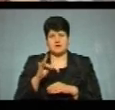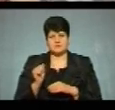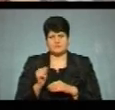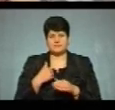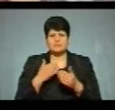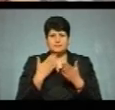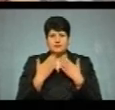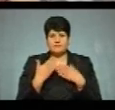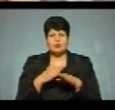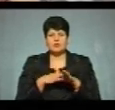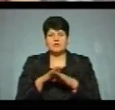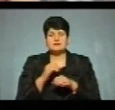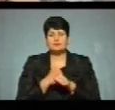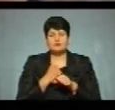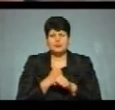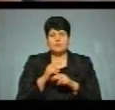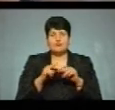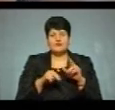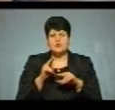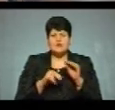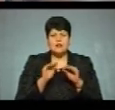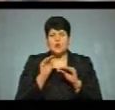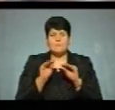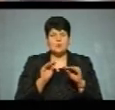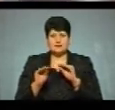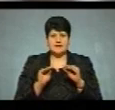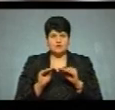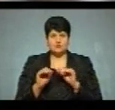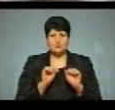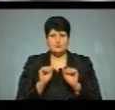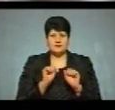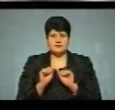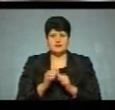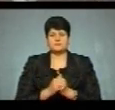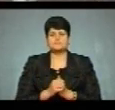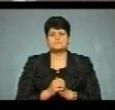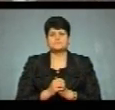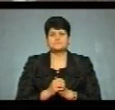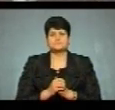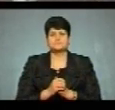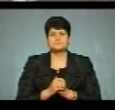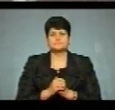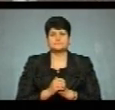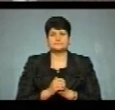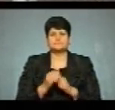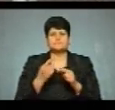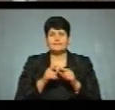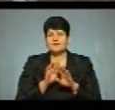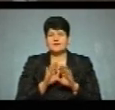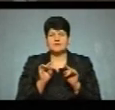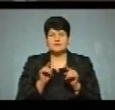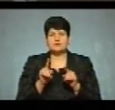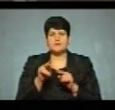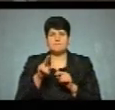Ми поспілкувалися з виконавцем робіт будівельно-монтажного управління «Промбуд» Василем Вінницьким. Це не через те, що ми